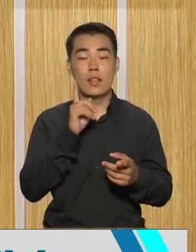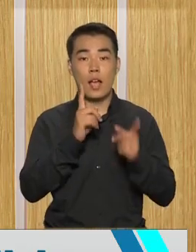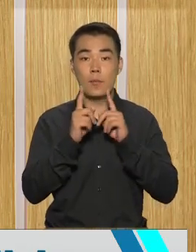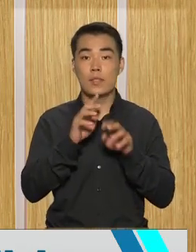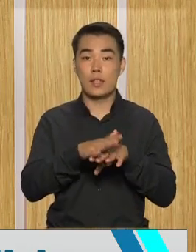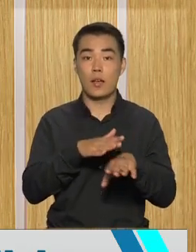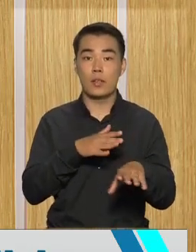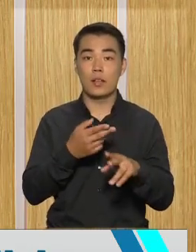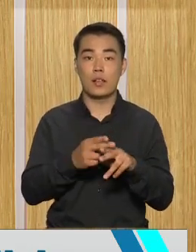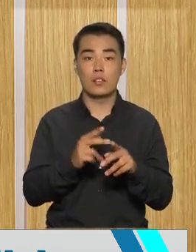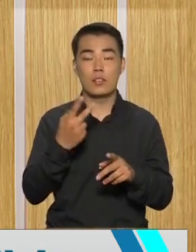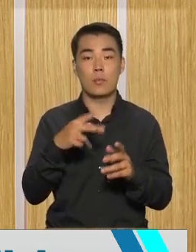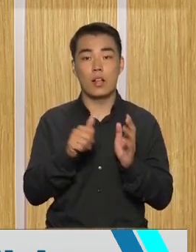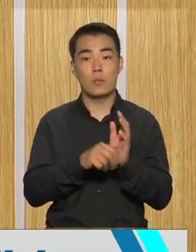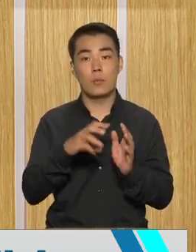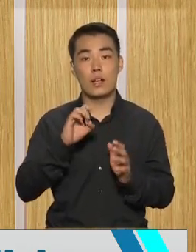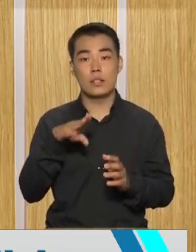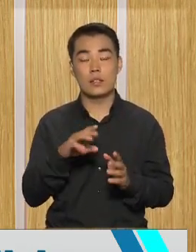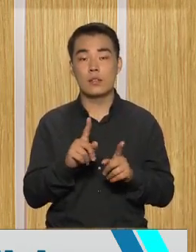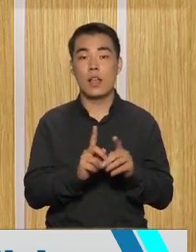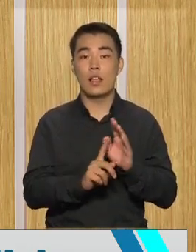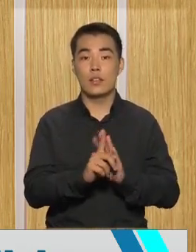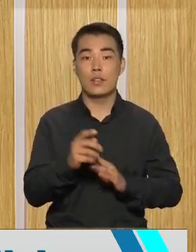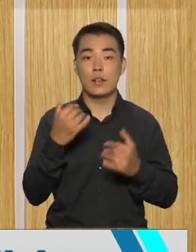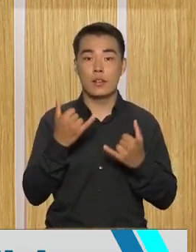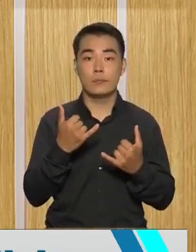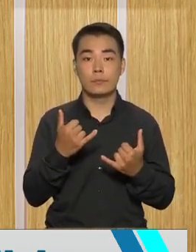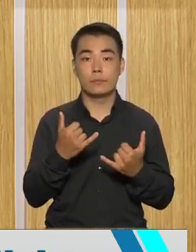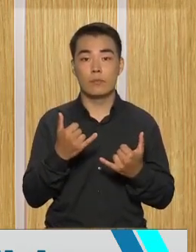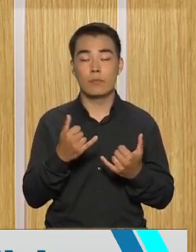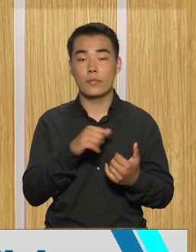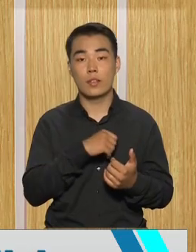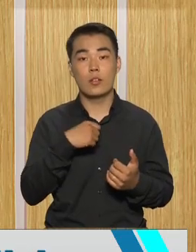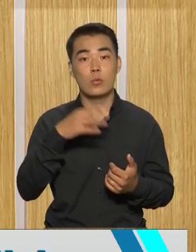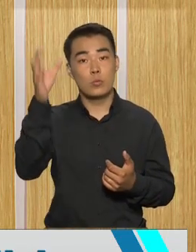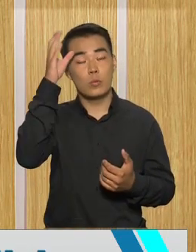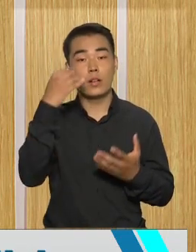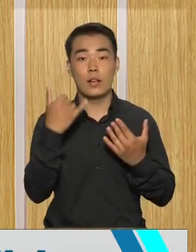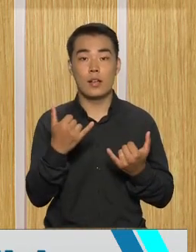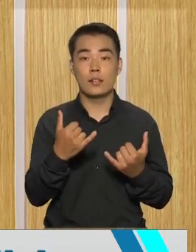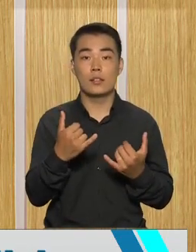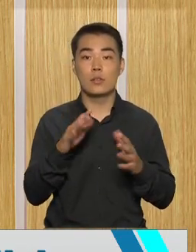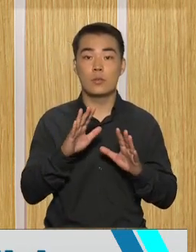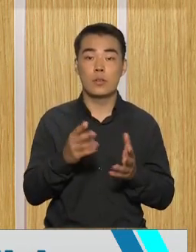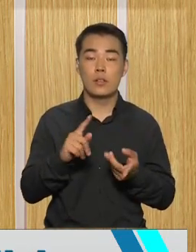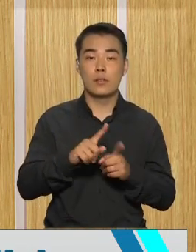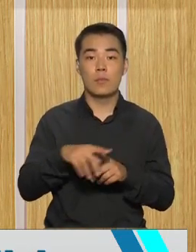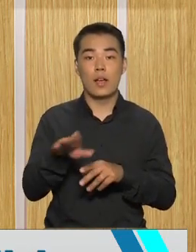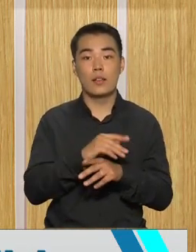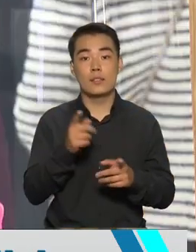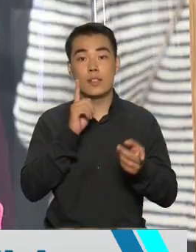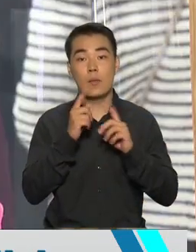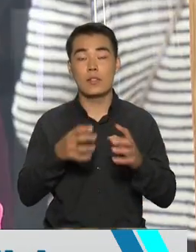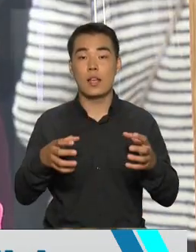айында 16-мартта Анкарада болду. Себебин билесиңер, себеби бул Түркиядагы бордош Түркиядагы чоң жер титирөө болуп ошон